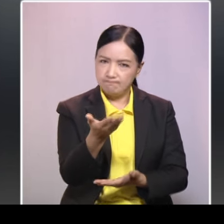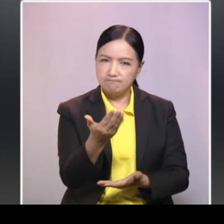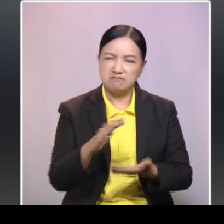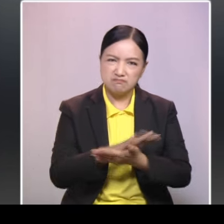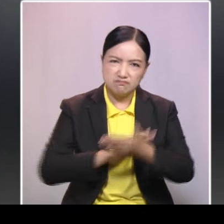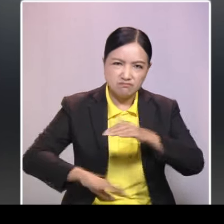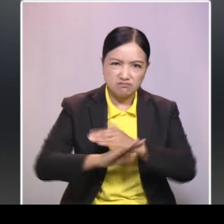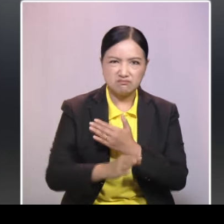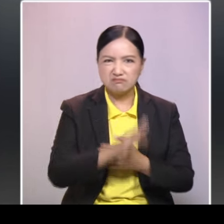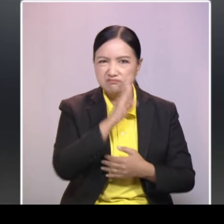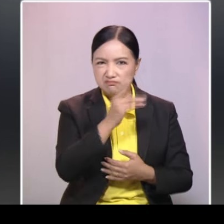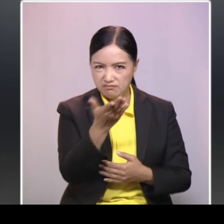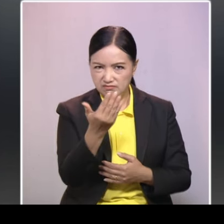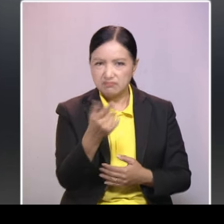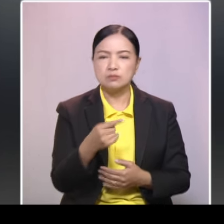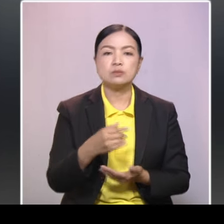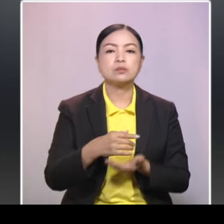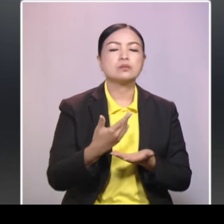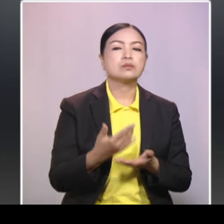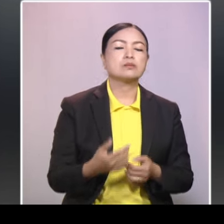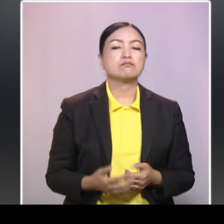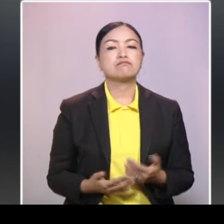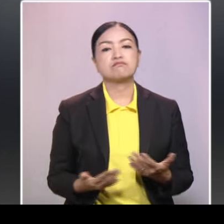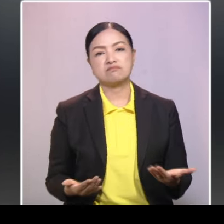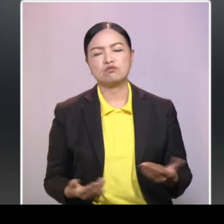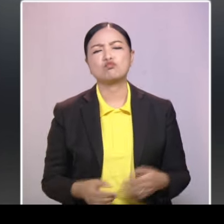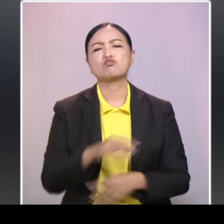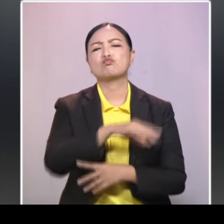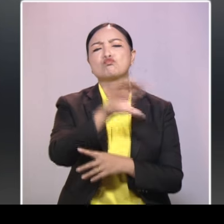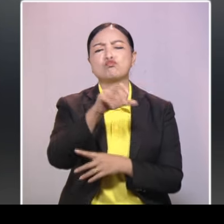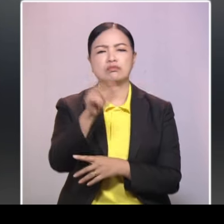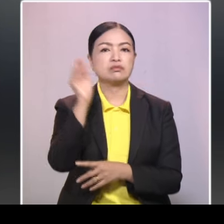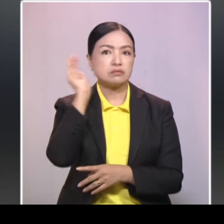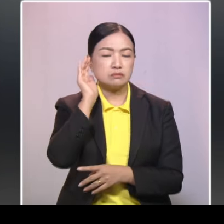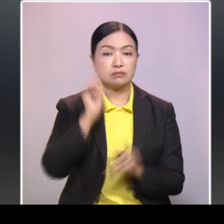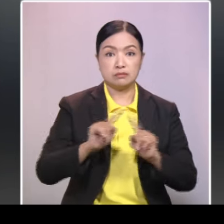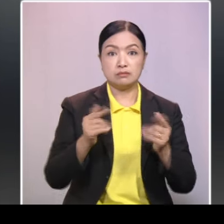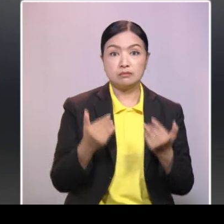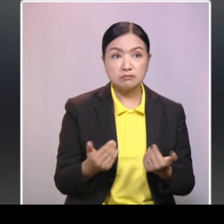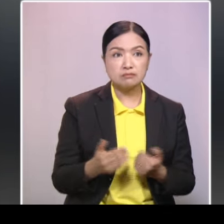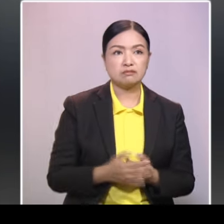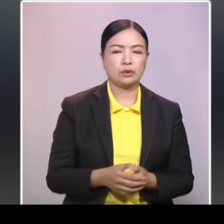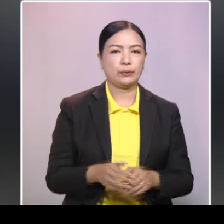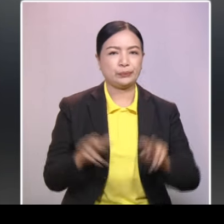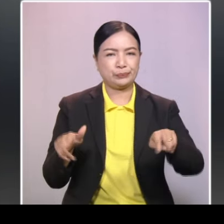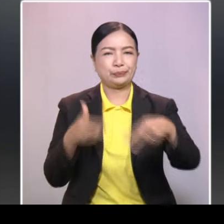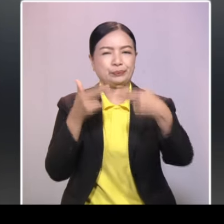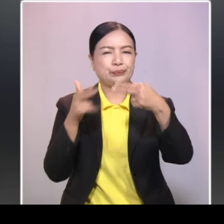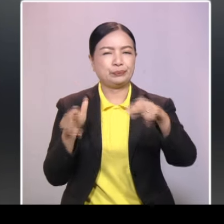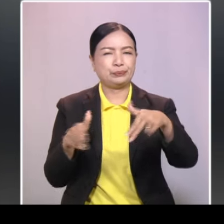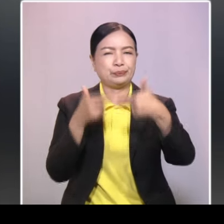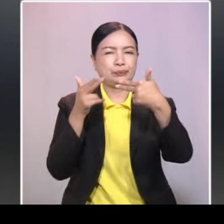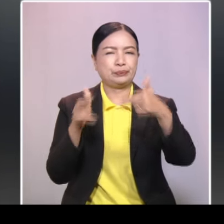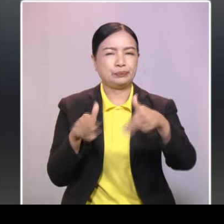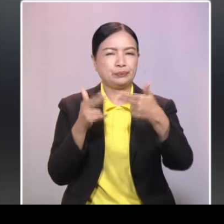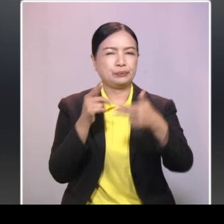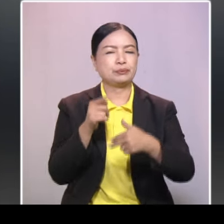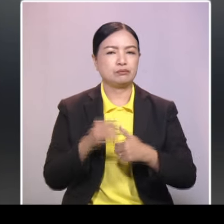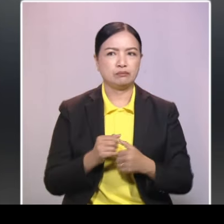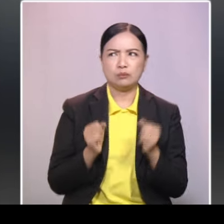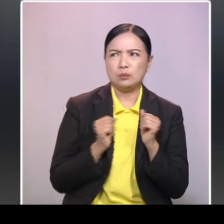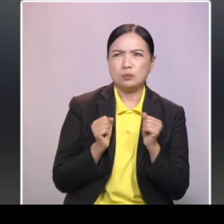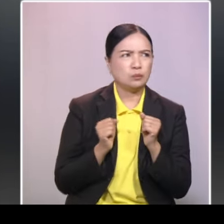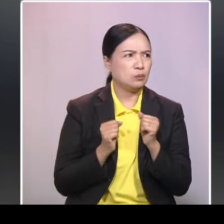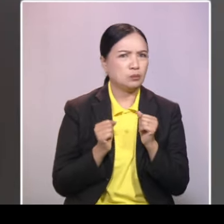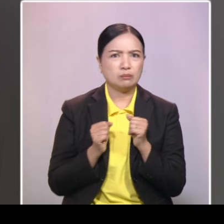ารปลอมต่ๆ ให้กับเยือใหเยือห่งเชื่อจงๆ มคอมุกเดิมๆแต่วารอบนี้คือมาเป็วดีโอคอลหลายคนก็เลยก